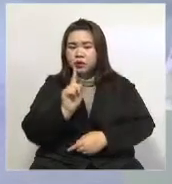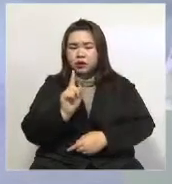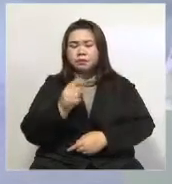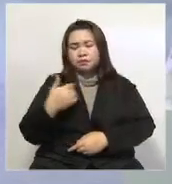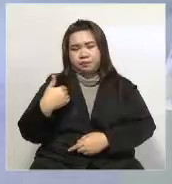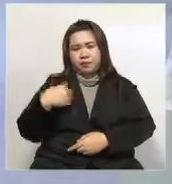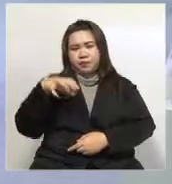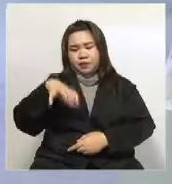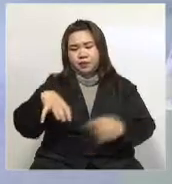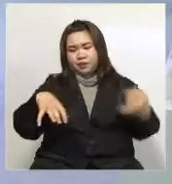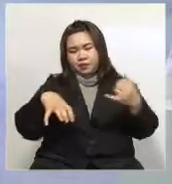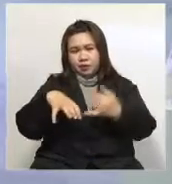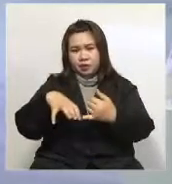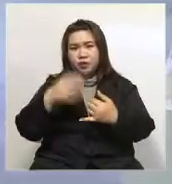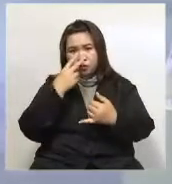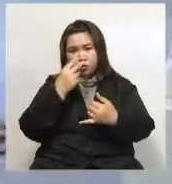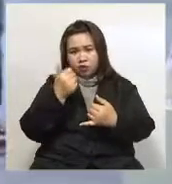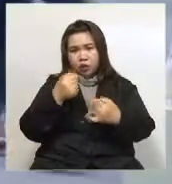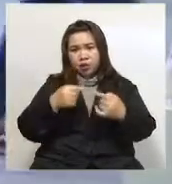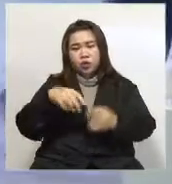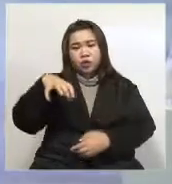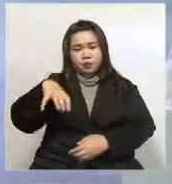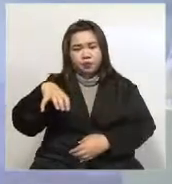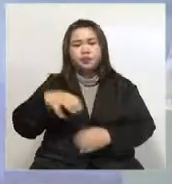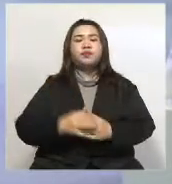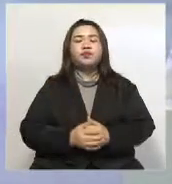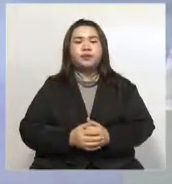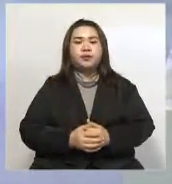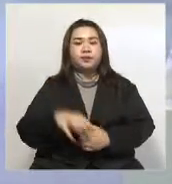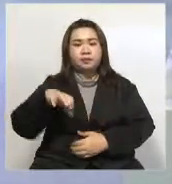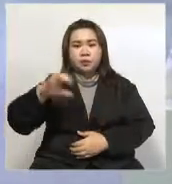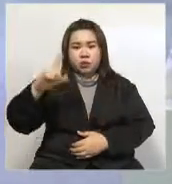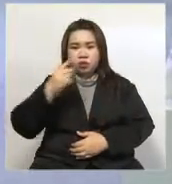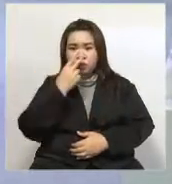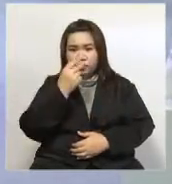ารถเดินทางมาร่วมกิจกรรมวันสิ่งแวดล้อมโลกได้ที่อาคาร Impact Forum ที่เมืองทองธานีค่ะ